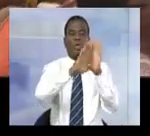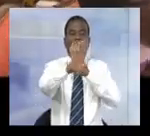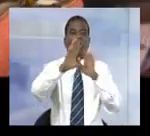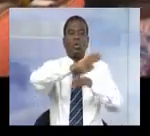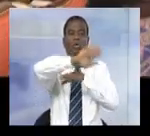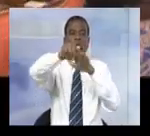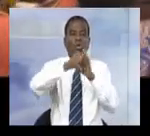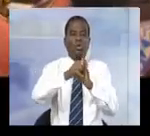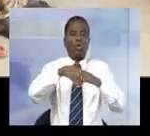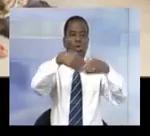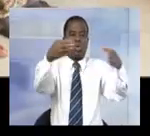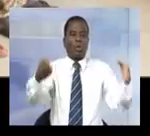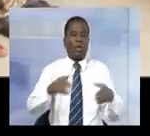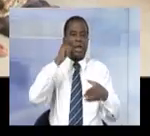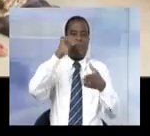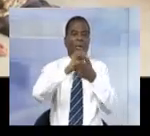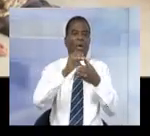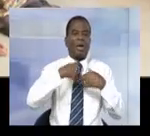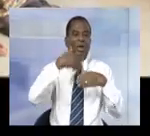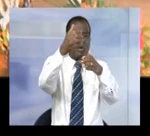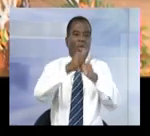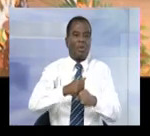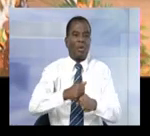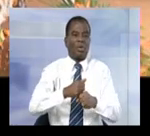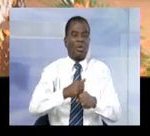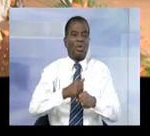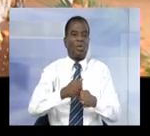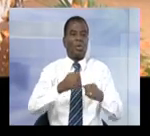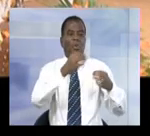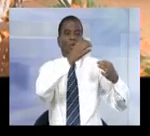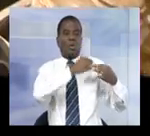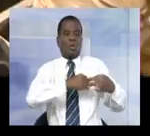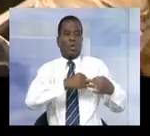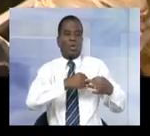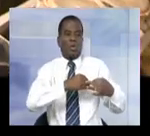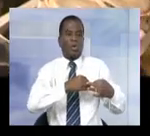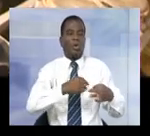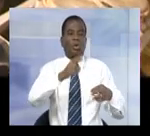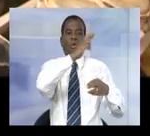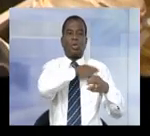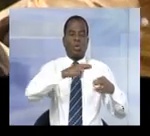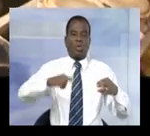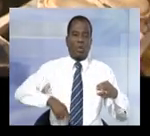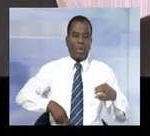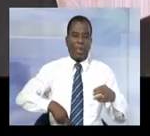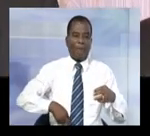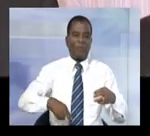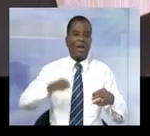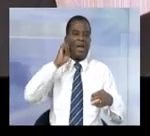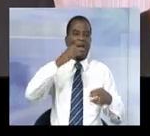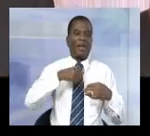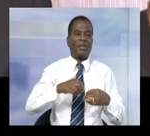la cour, la première dame a reçu une insigne distinction du roi Nanamboa Kwasi III. Elle a